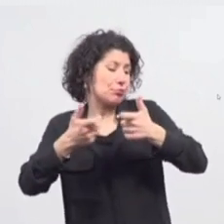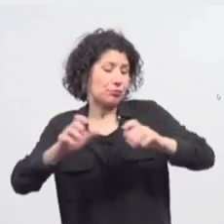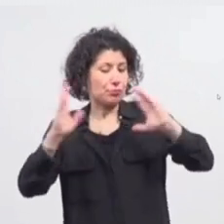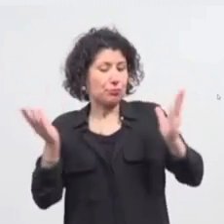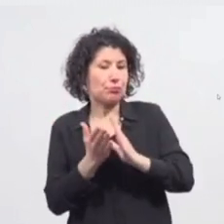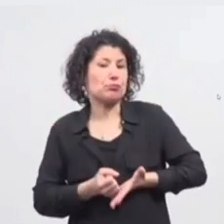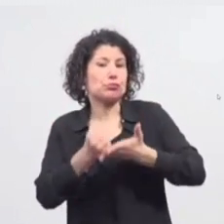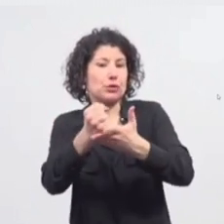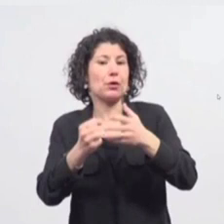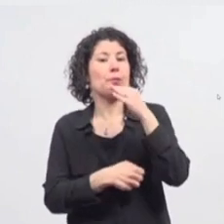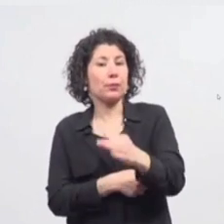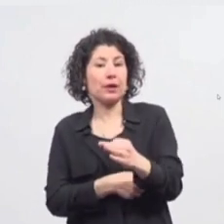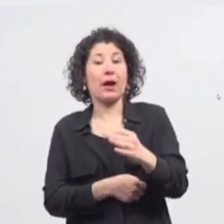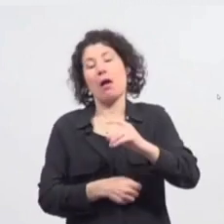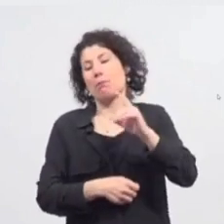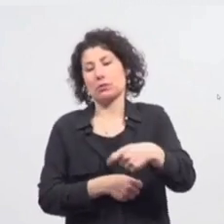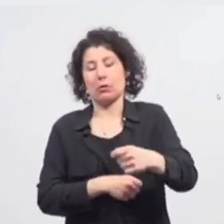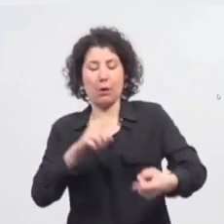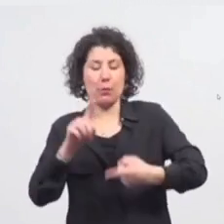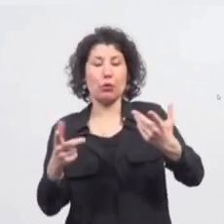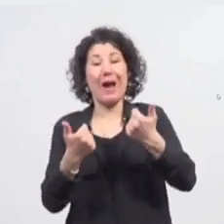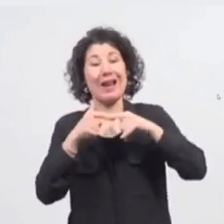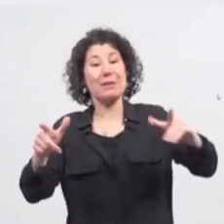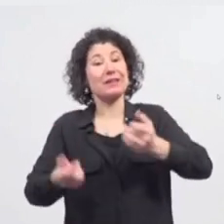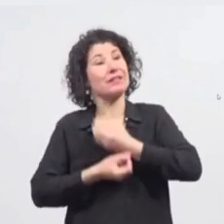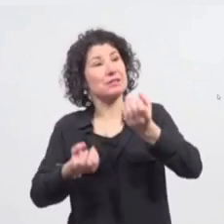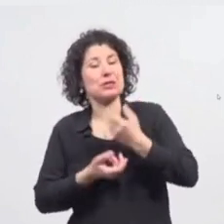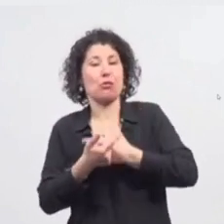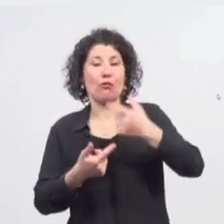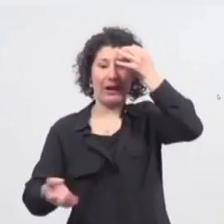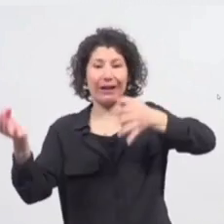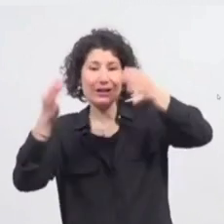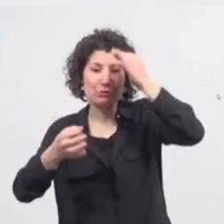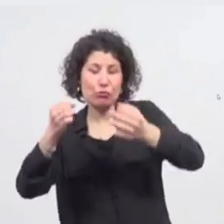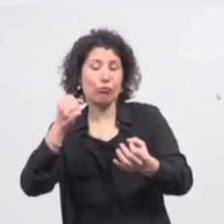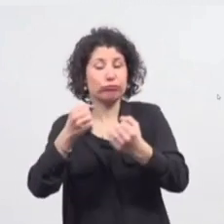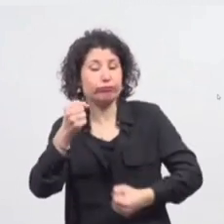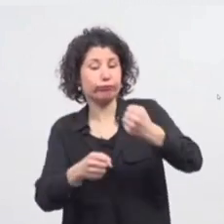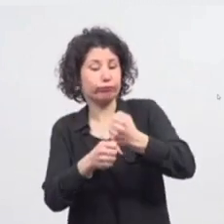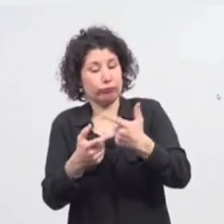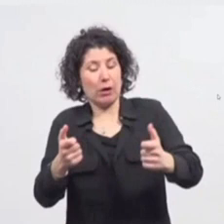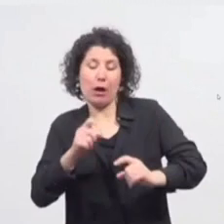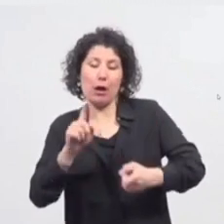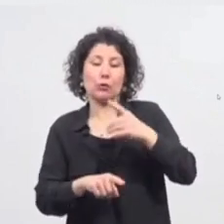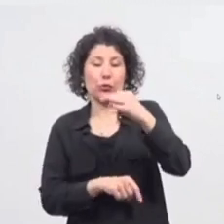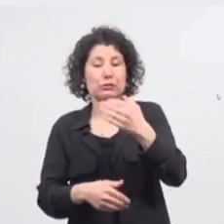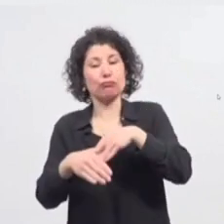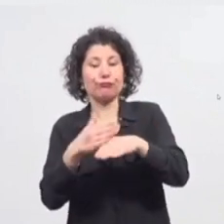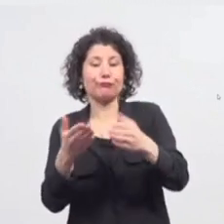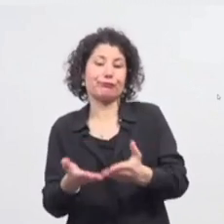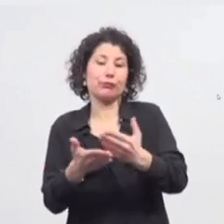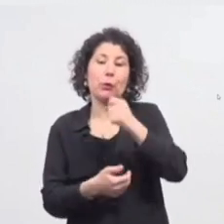fondamentales que sont la liberté d'expression et de création en Ukraine. Journée internationale de la